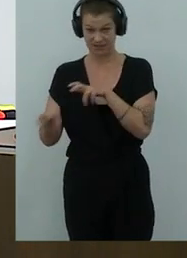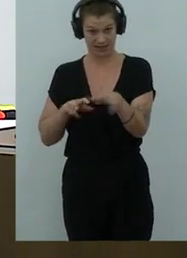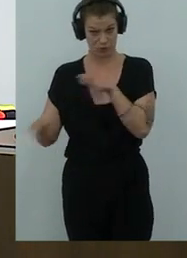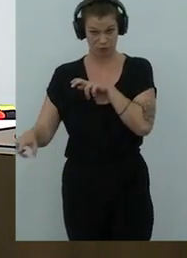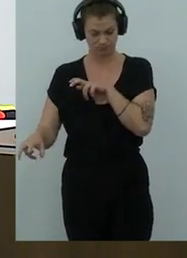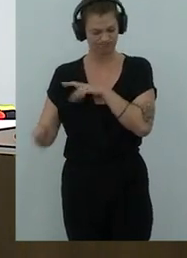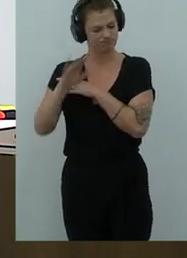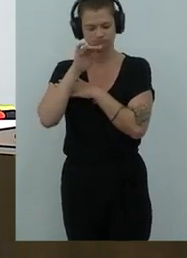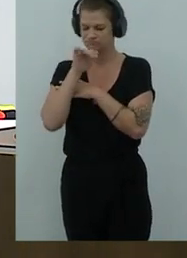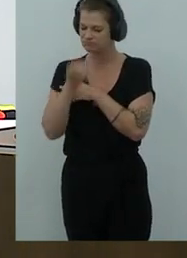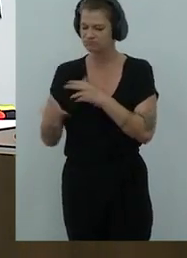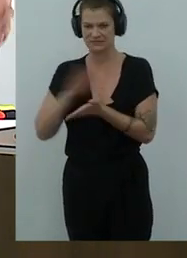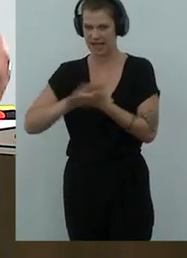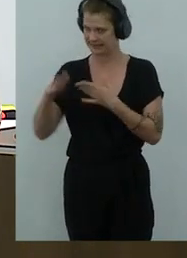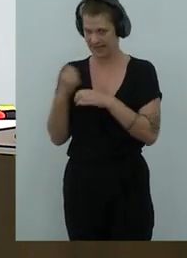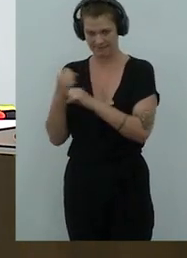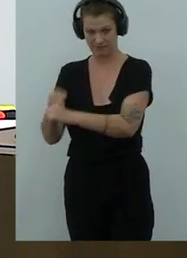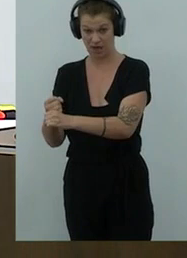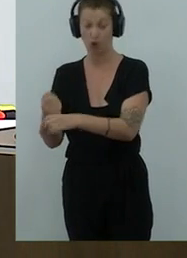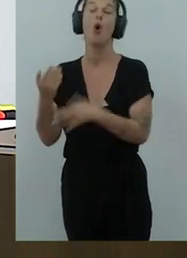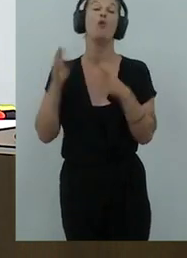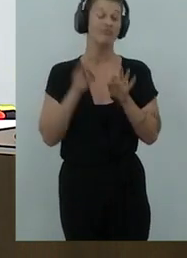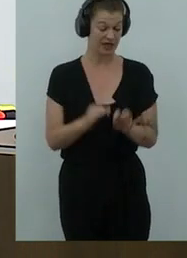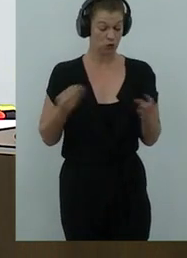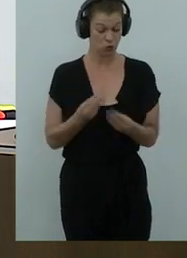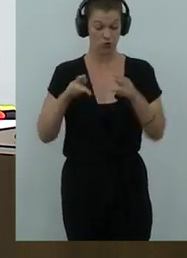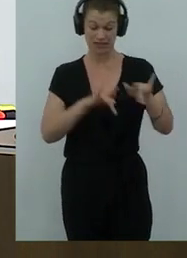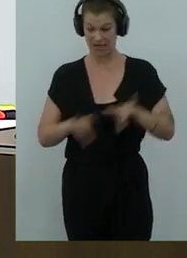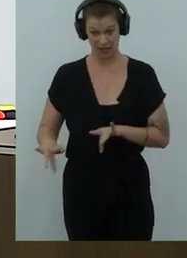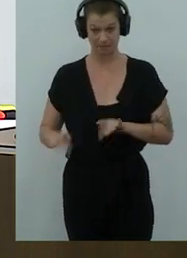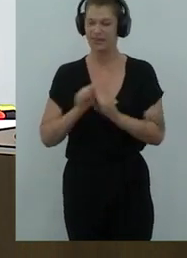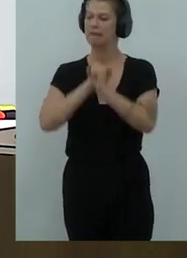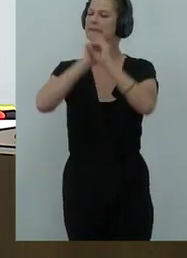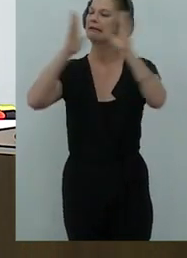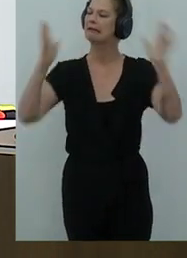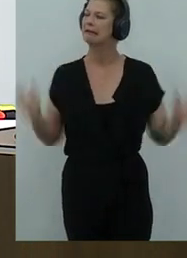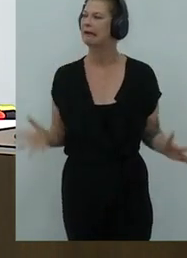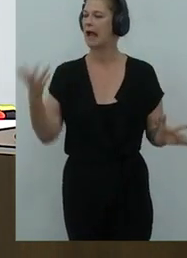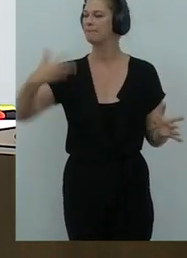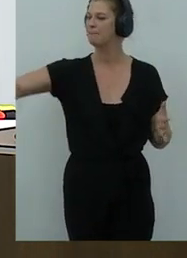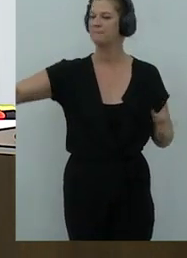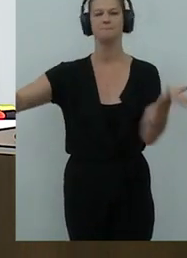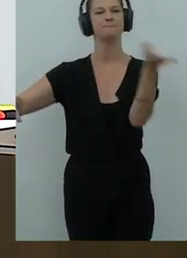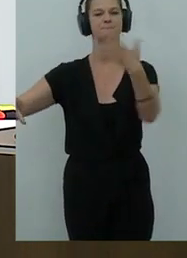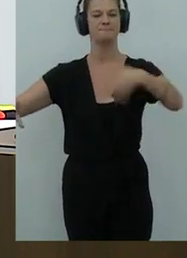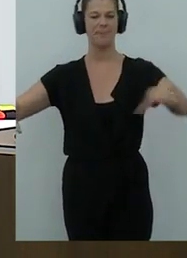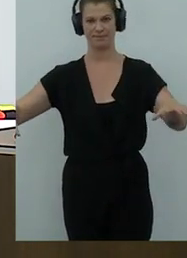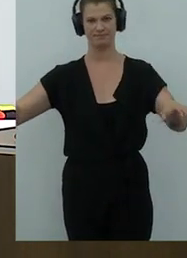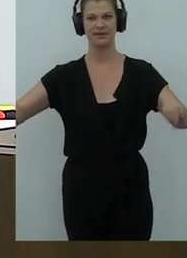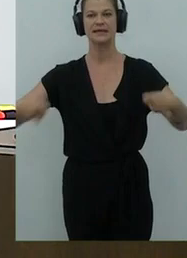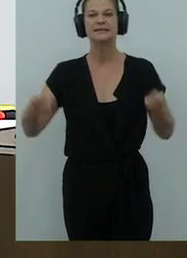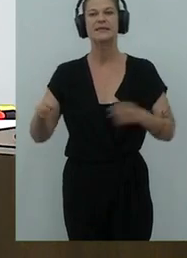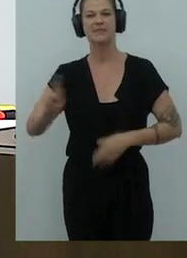gibt, dann sind die klaren Fronten hier ganz klar aufgeteilt. Es gibt auf der einen Seite eine rechtskonservative